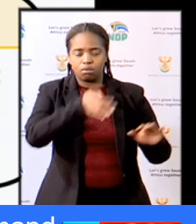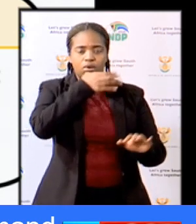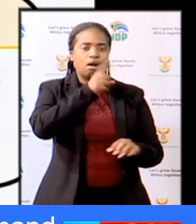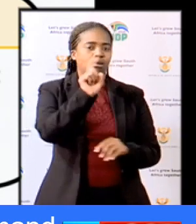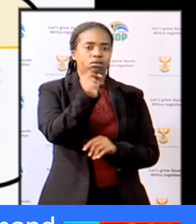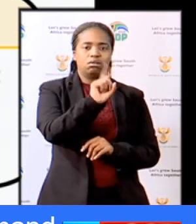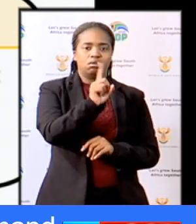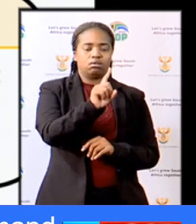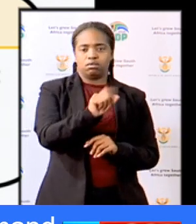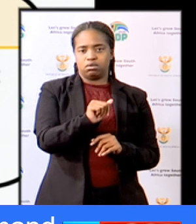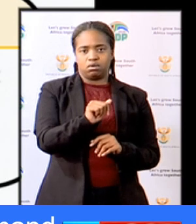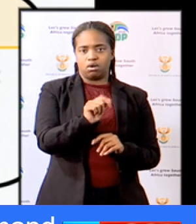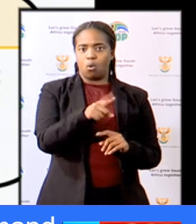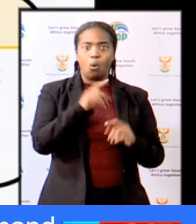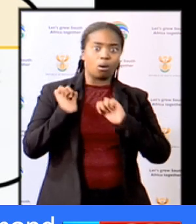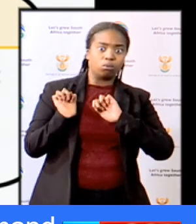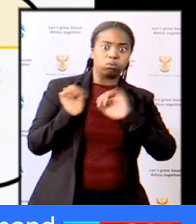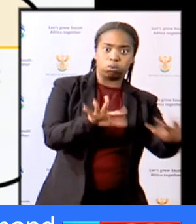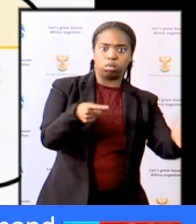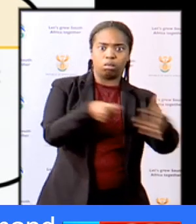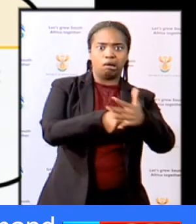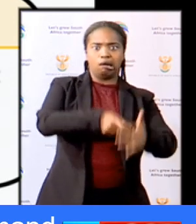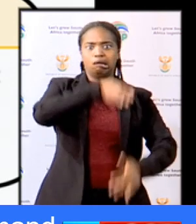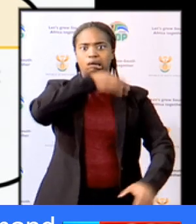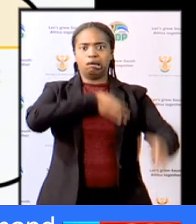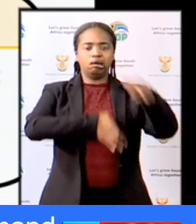walala noma uthela wayeka